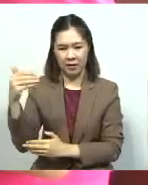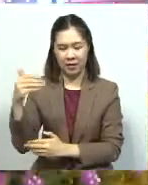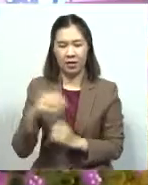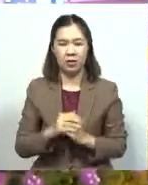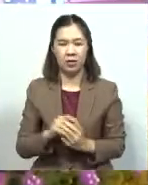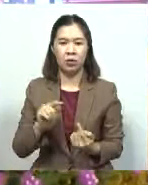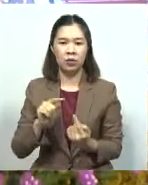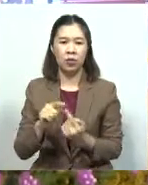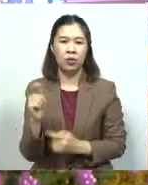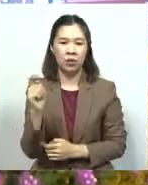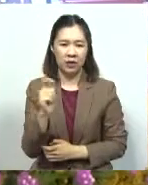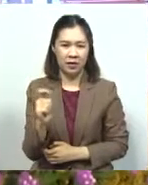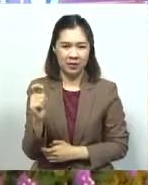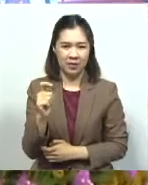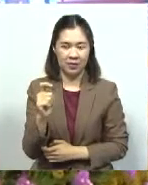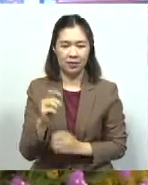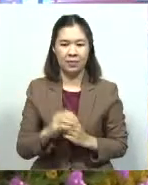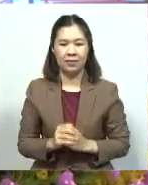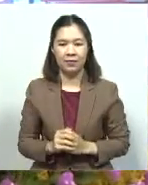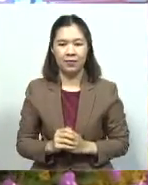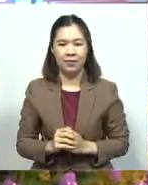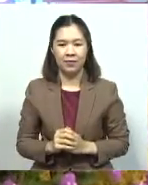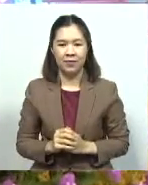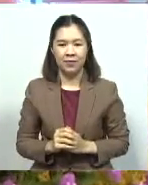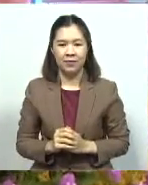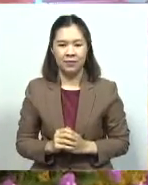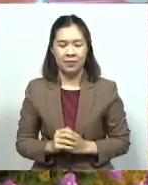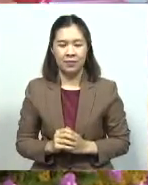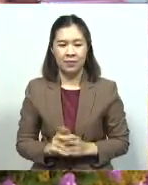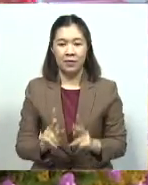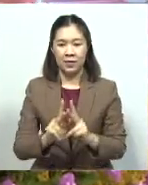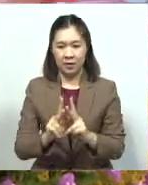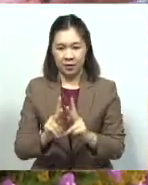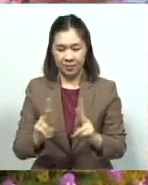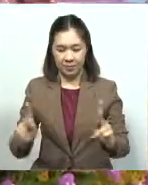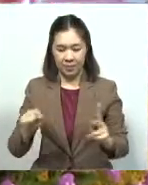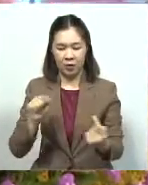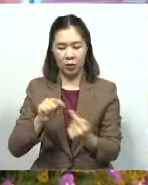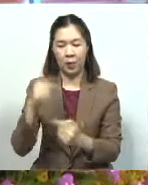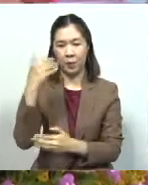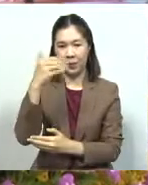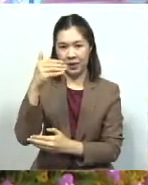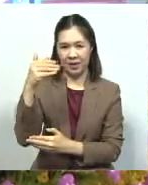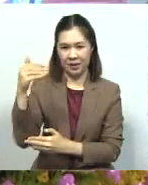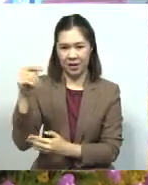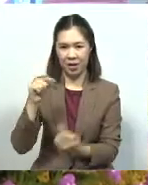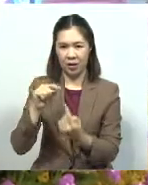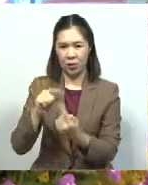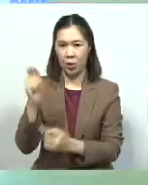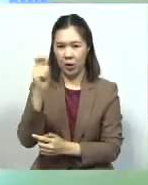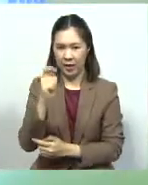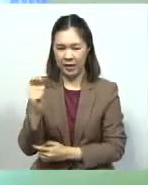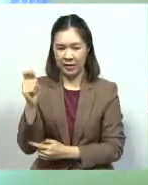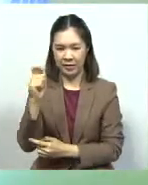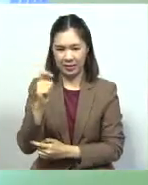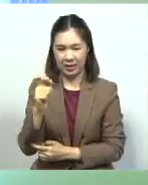เอเชียขออภัยค่ะคณะกรรมการเศรษฐกิจและสังคมแห่งประชาชาติสำหรับเอเชียและแปซิฟิกเป็